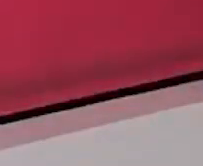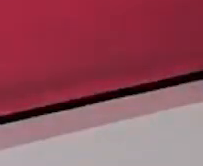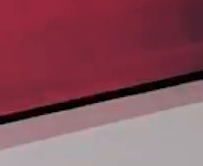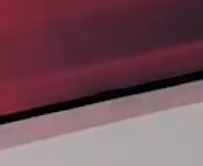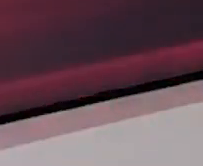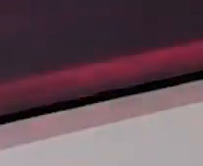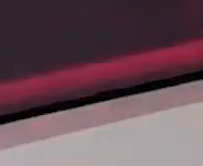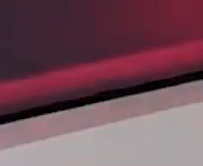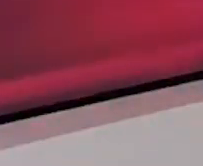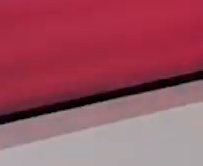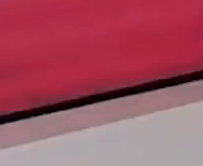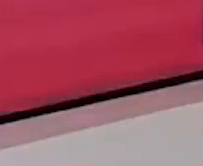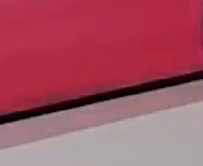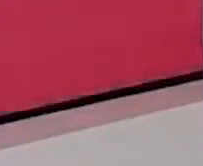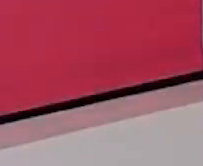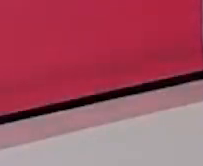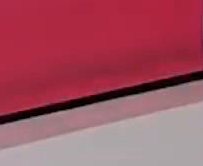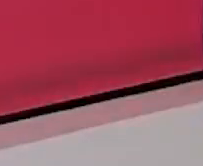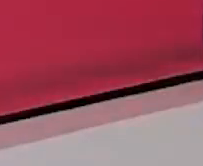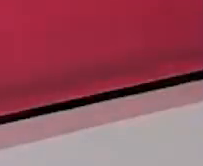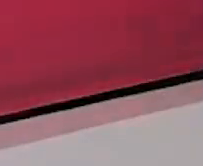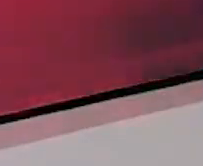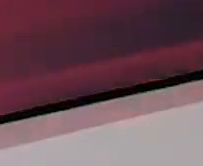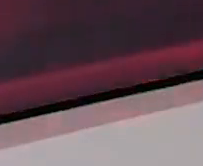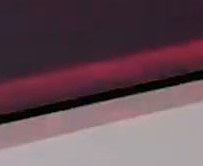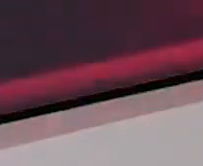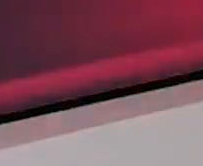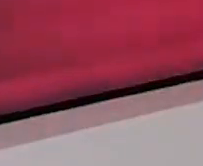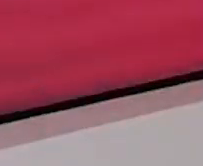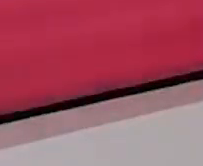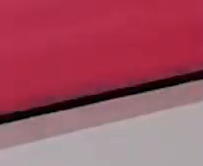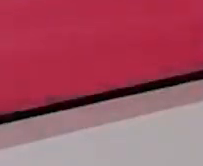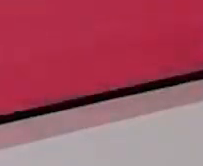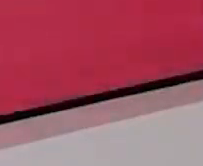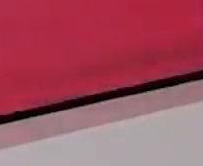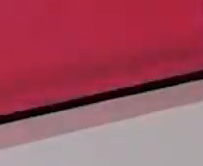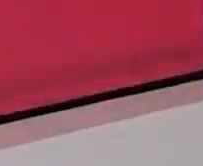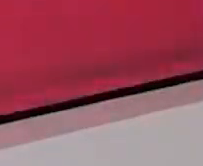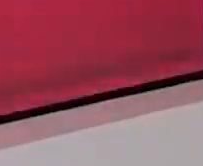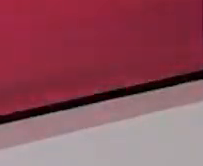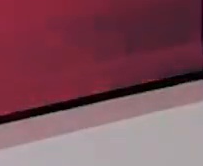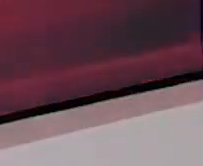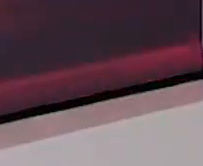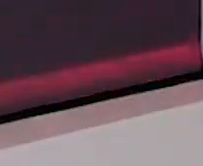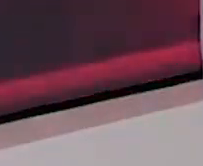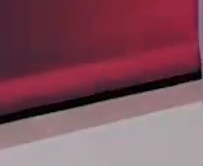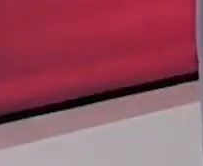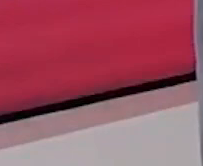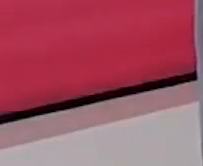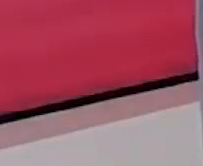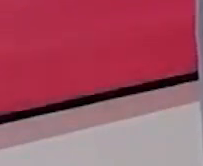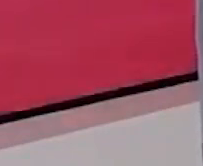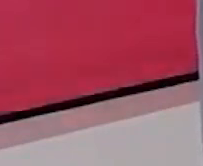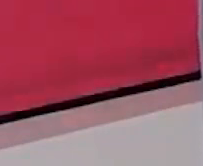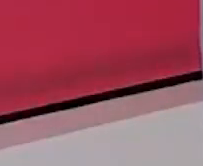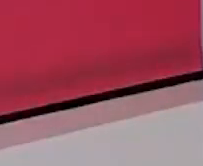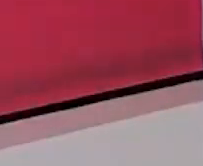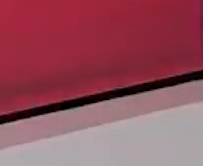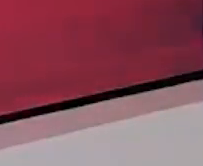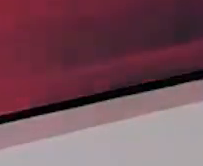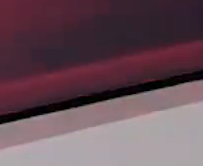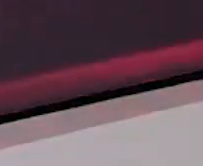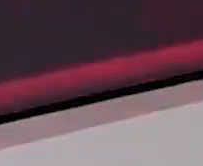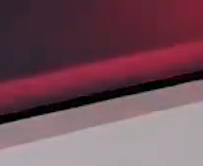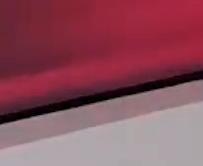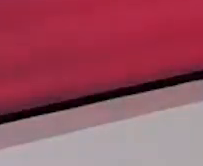mag-subscribe sa GMA integrated news sa YouTube sa mga kapuso abroad subaybayan niyo kami sa jma pinoy tv at sa